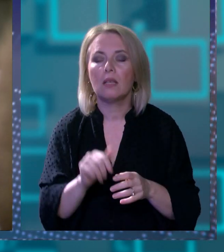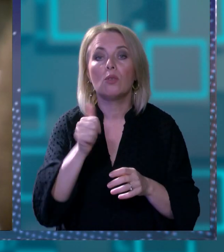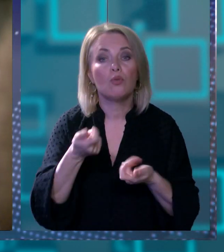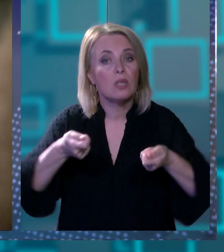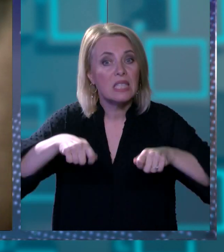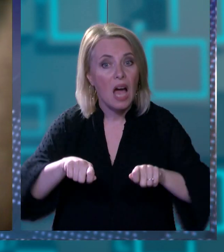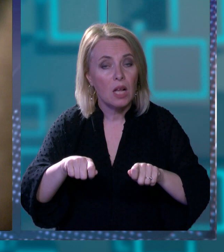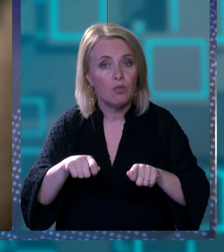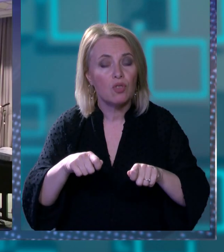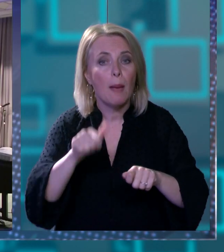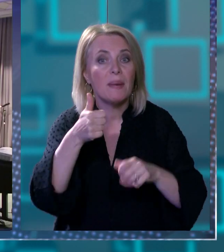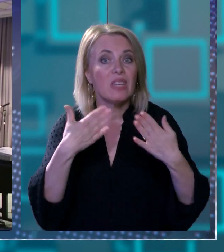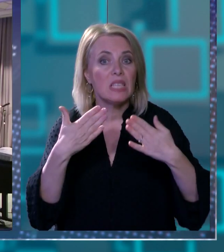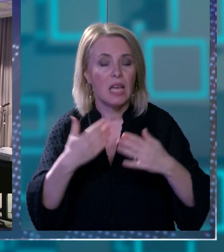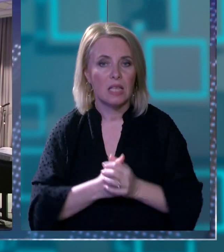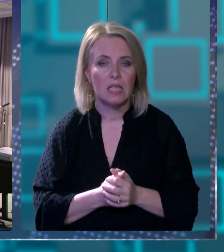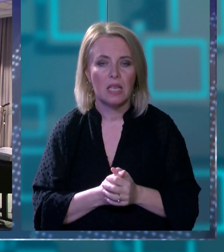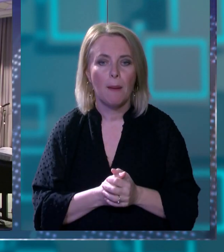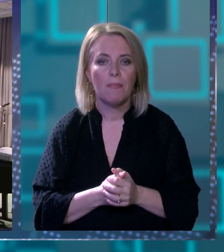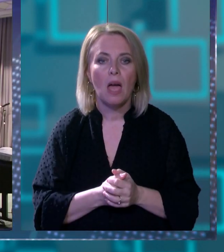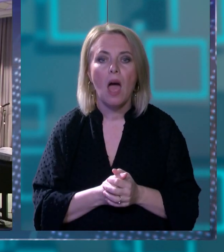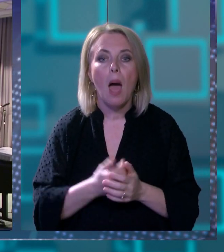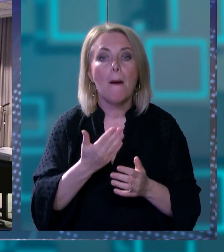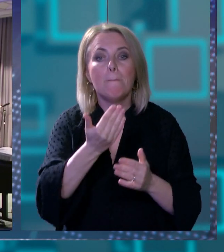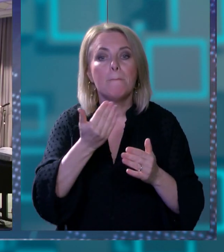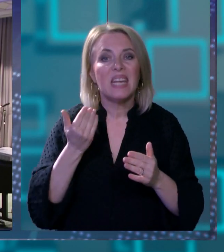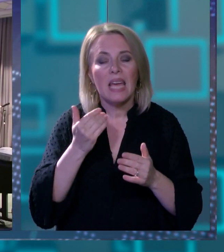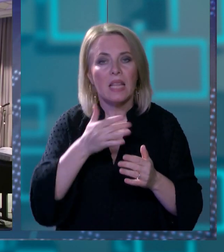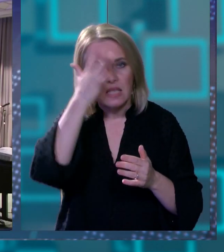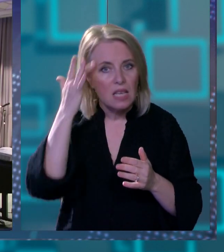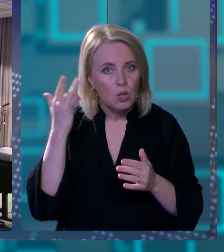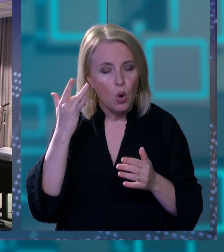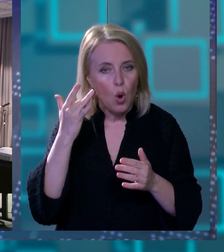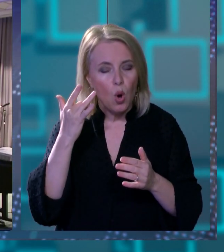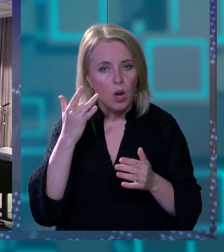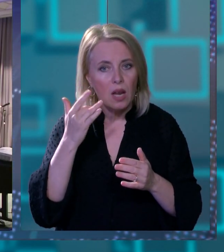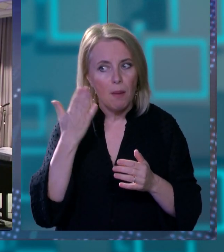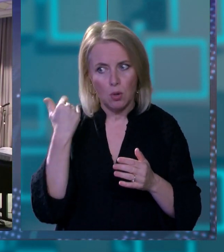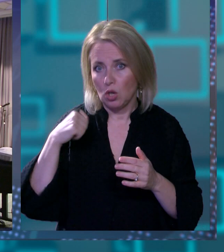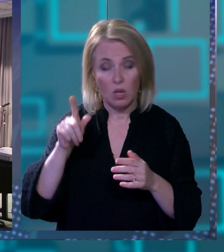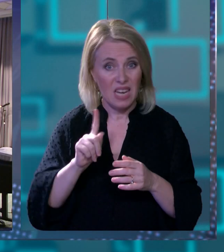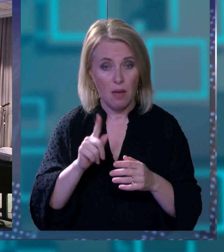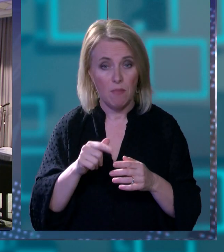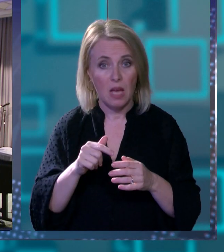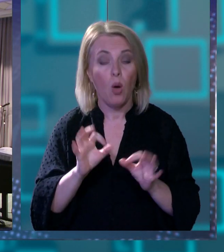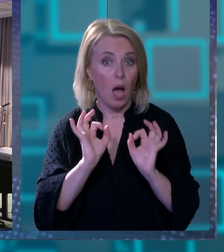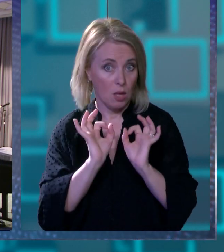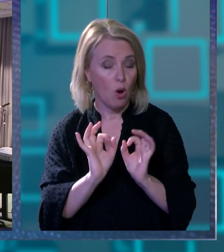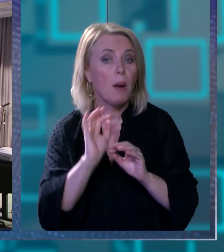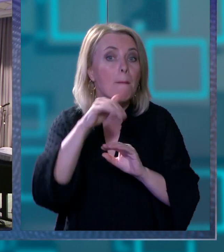županijske turističke zajednice. Predsezona koja nije protekle godine bilo i vrlo dobra posezona su pokazale